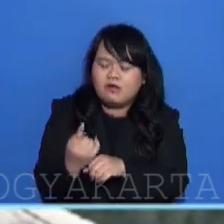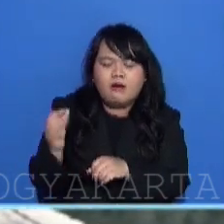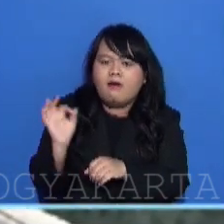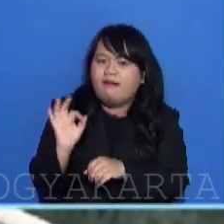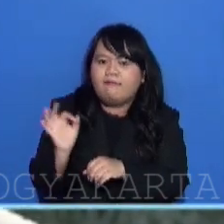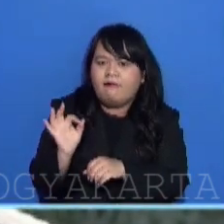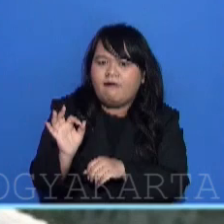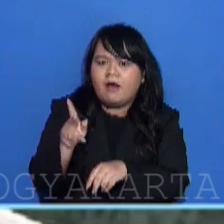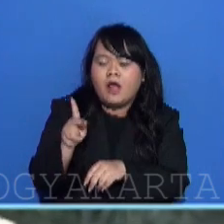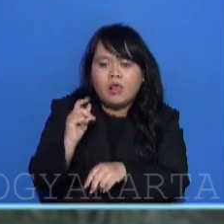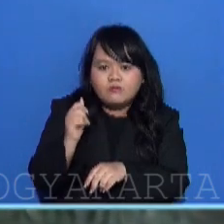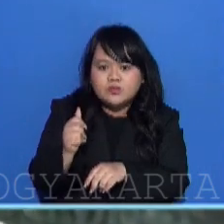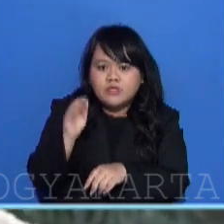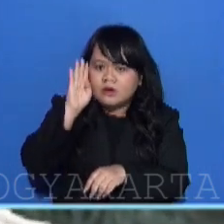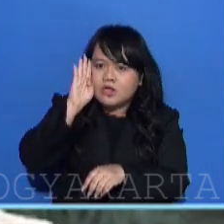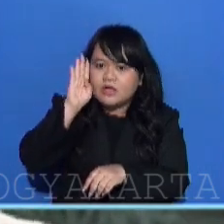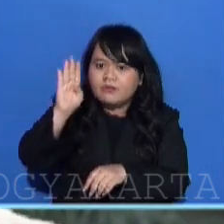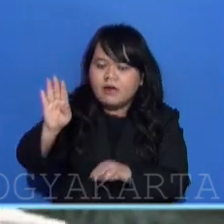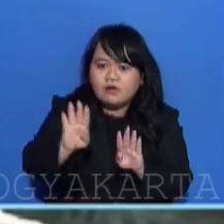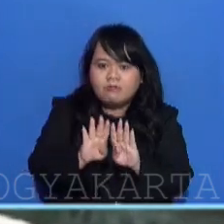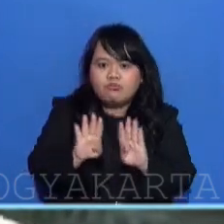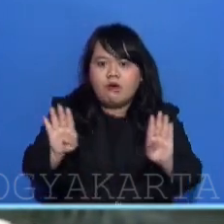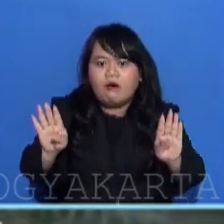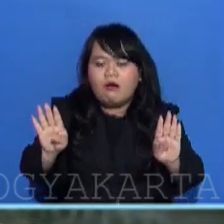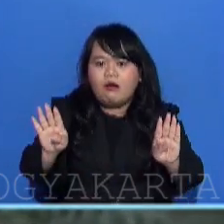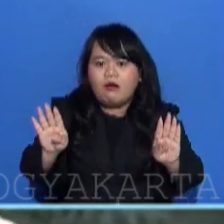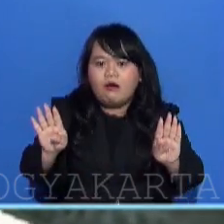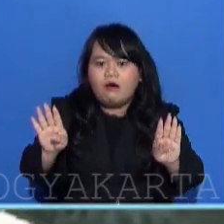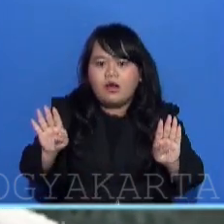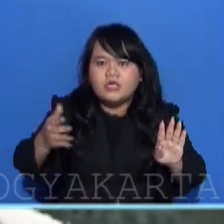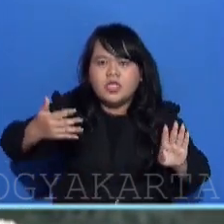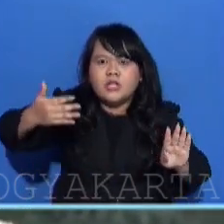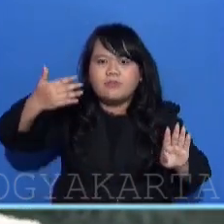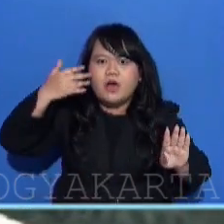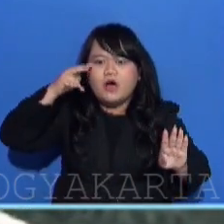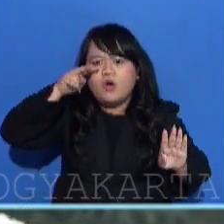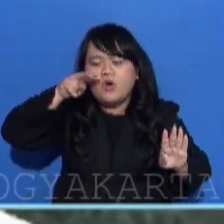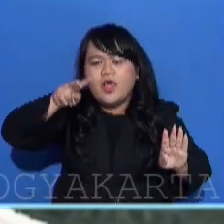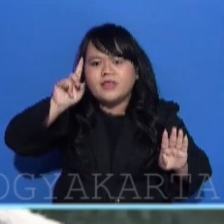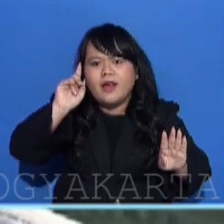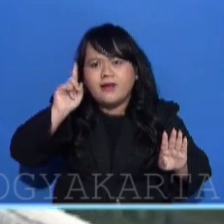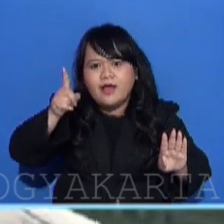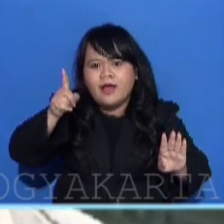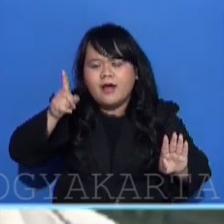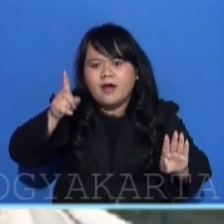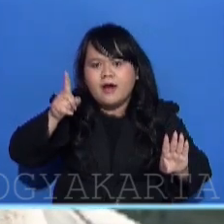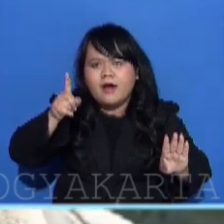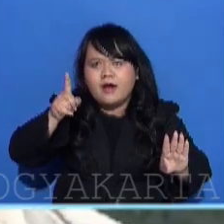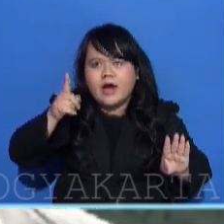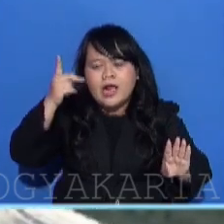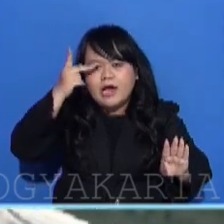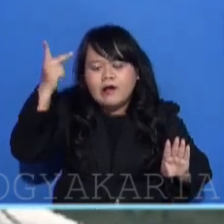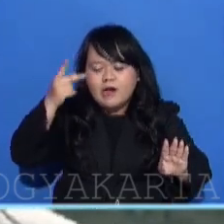kalau bisa itu depan itu dibuka jadi yang di belakang Itu kelihatan semua nanti